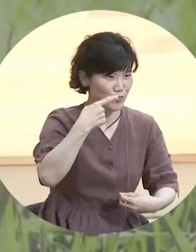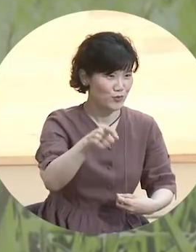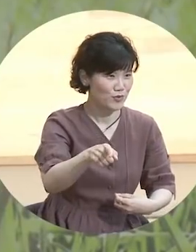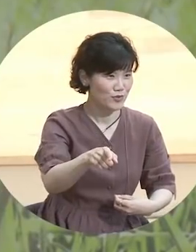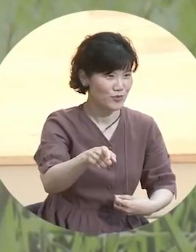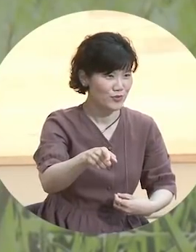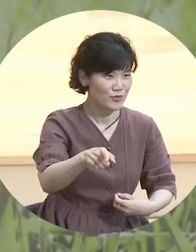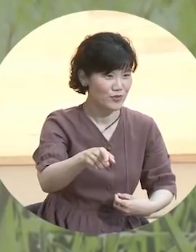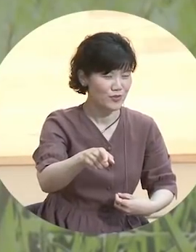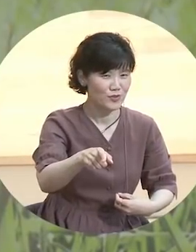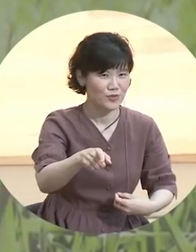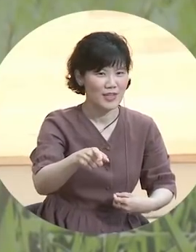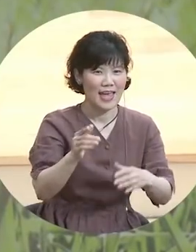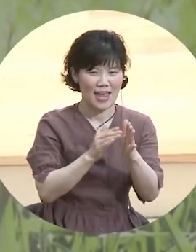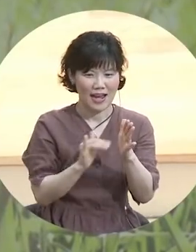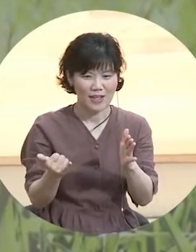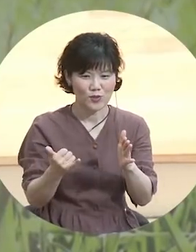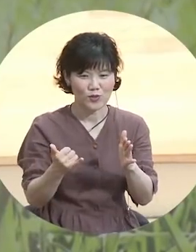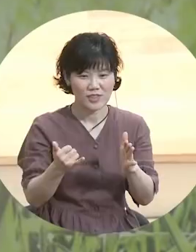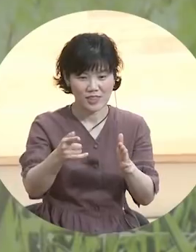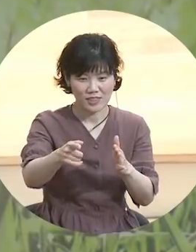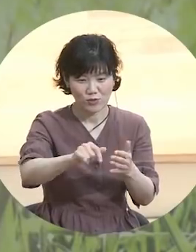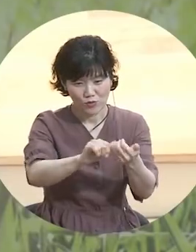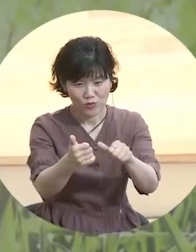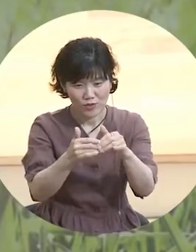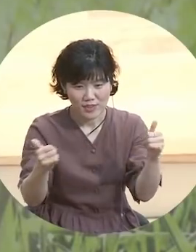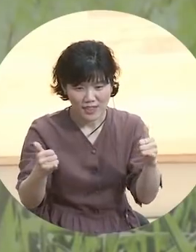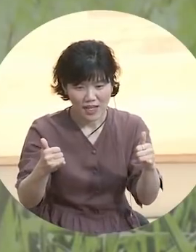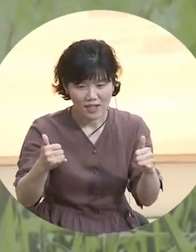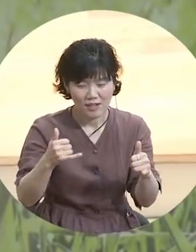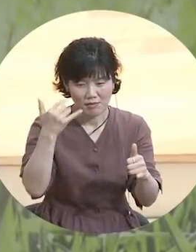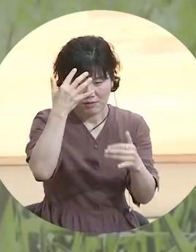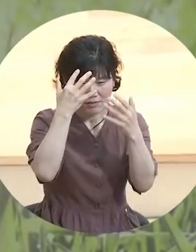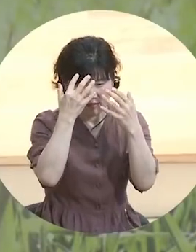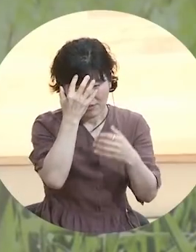유가족들이 그 고인의 절망의 얼굴을 딱 보는 순간